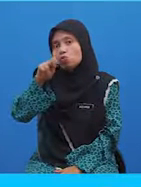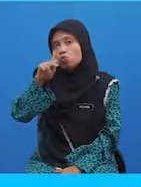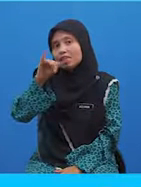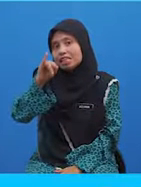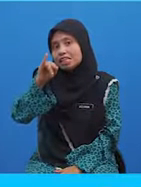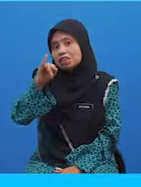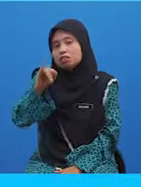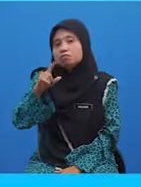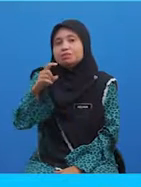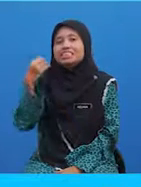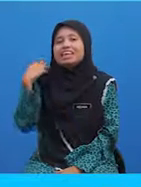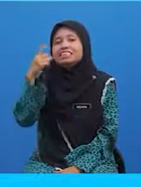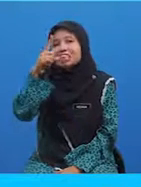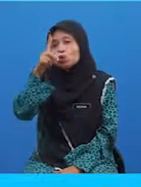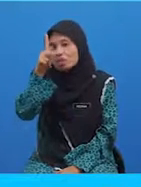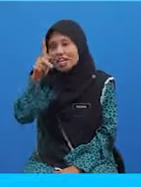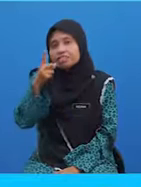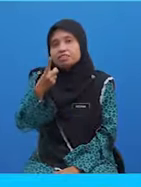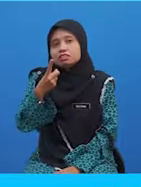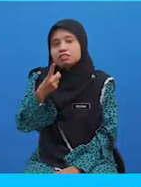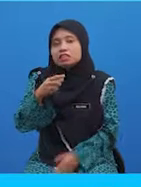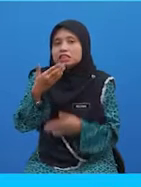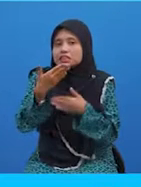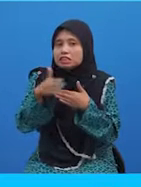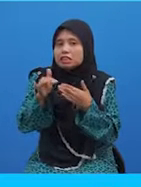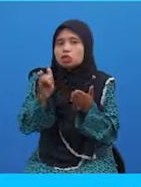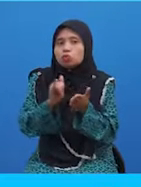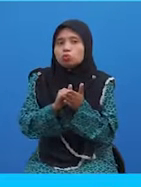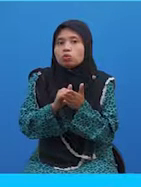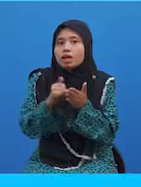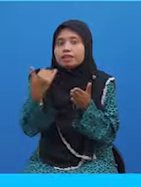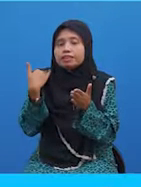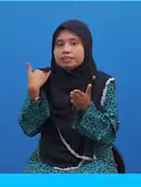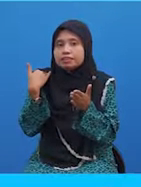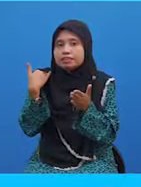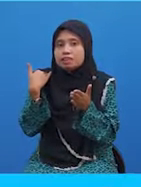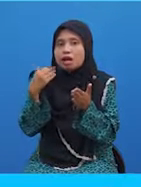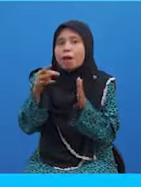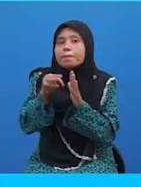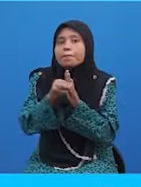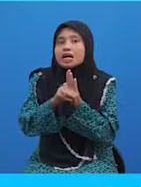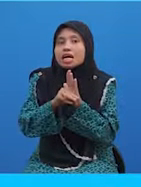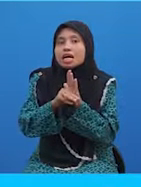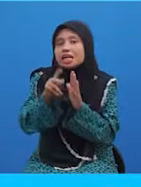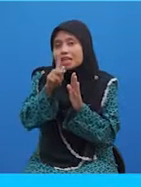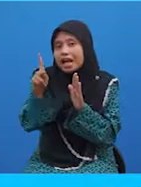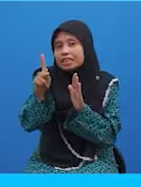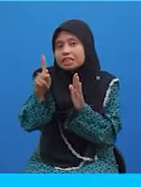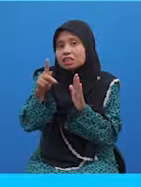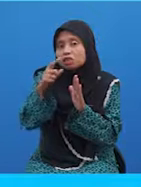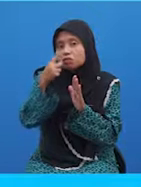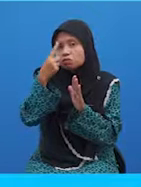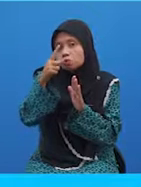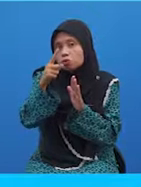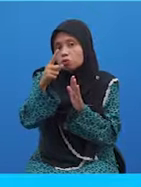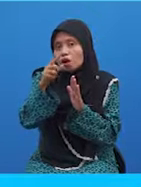satu huruf K. Selain itu, terdapat kesalahan imbuhan apitan meng-kan bagi